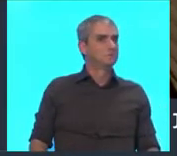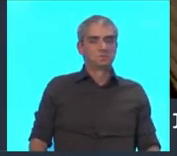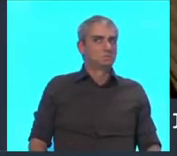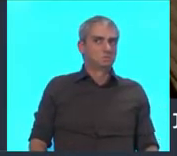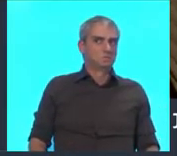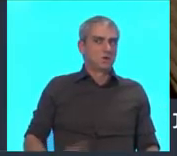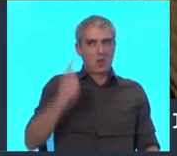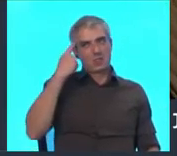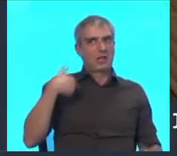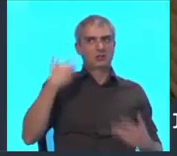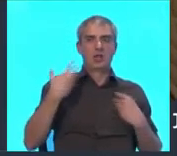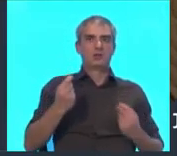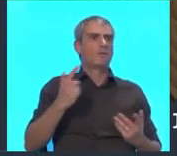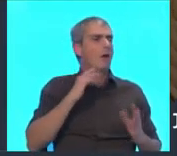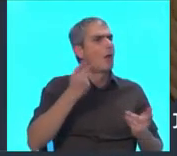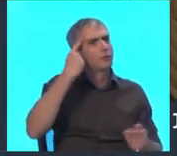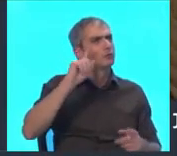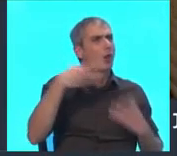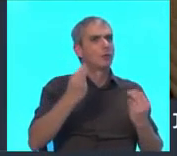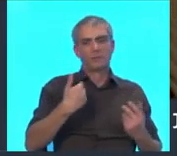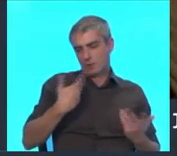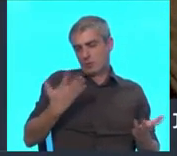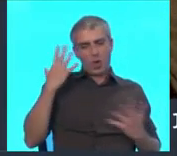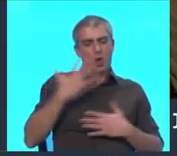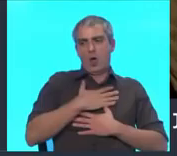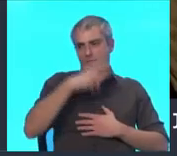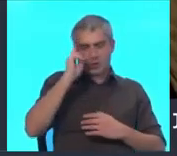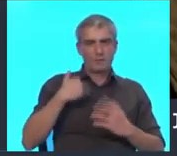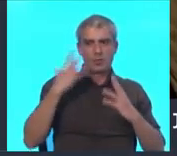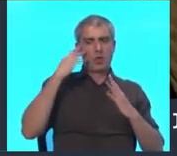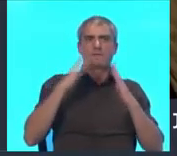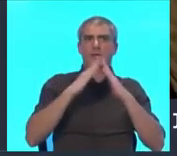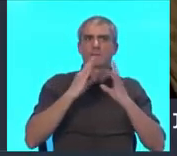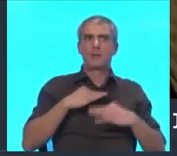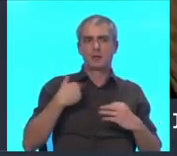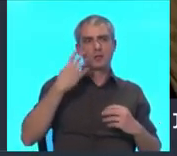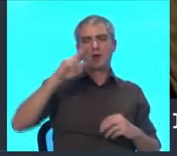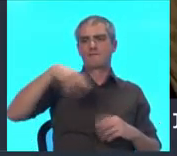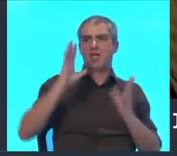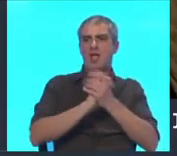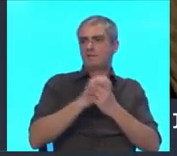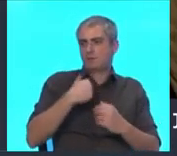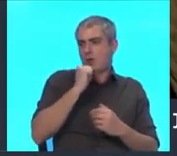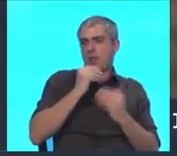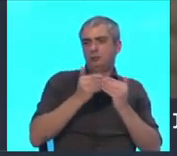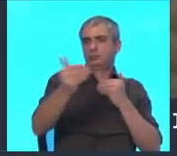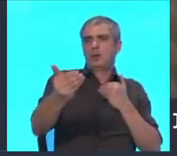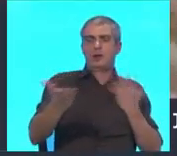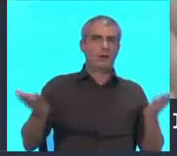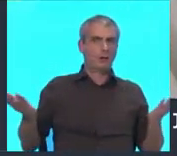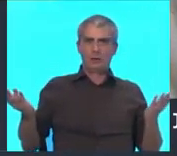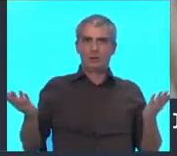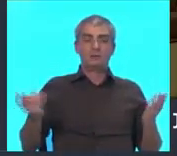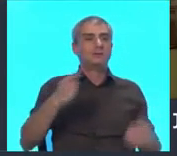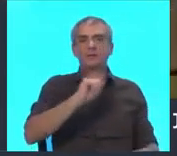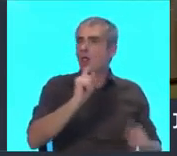שיהיה לי טוב. למה את חושבת שלא יהיה לך טוב? אני אוהבת את ההורים שלי, אני אוהבת את הבית שלי, אני אוהבת לטייל עם חברים שלי, אני לא רוצה להתרחב לכולם. זה אינו